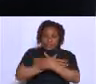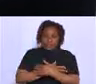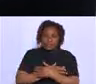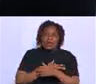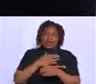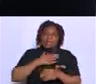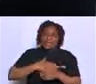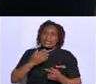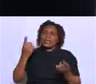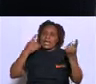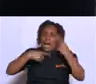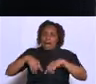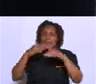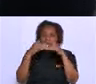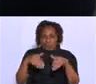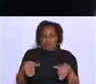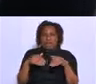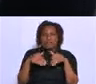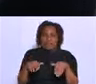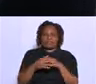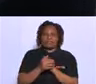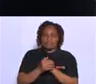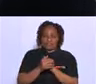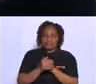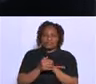hapa mbele sasa.